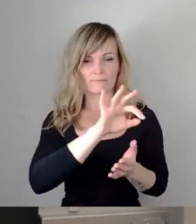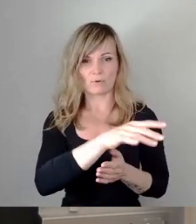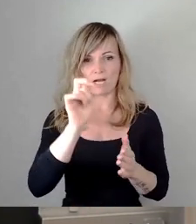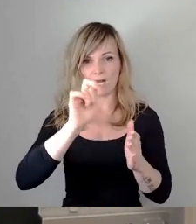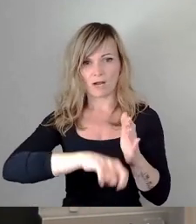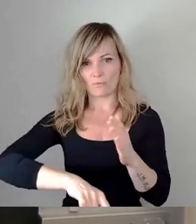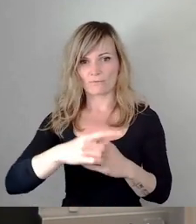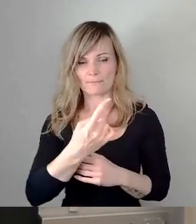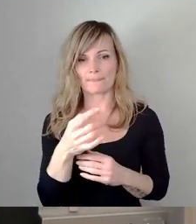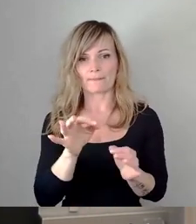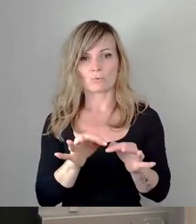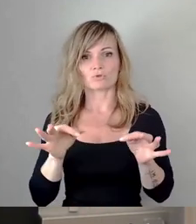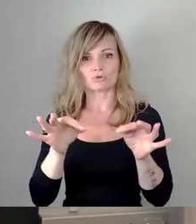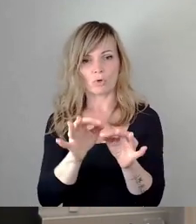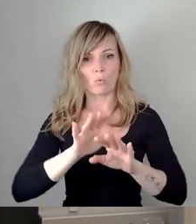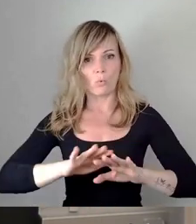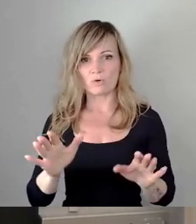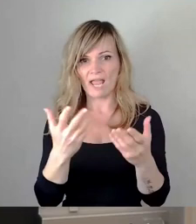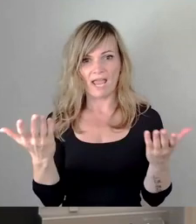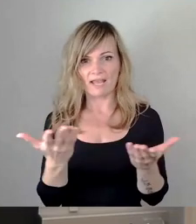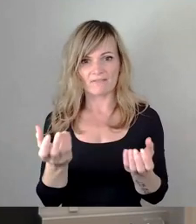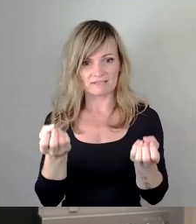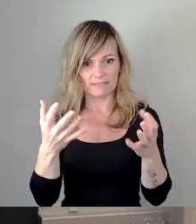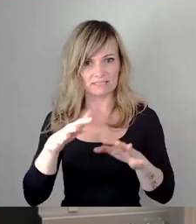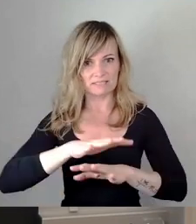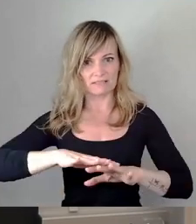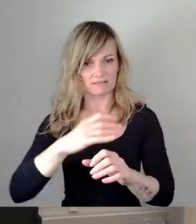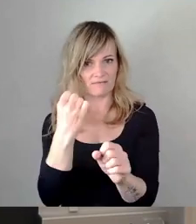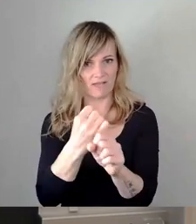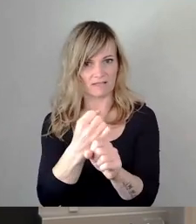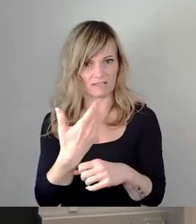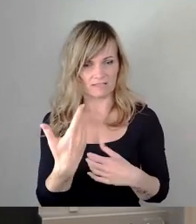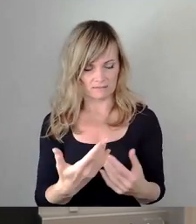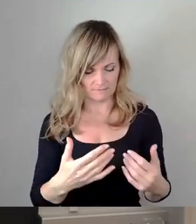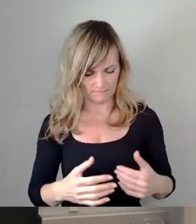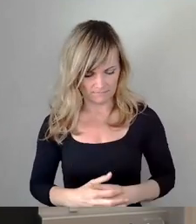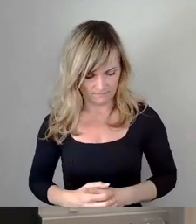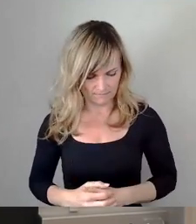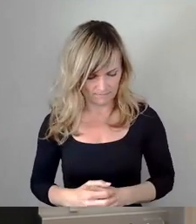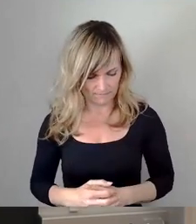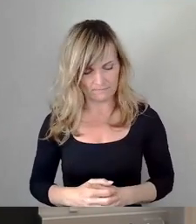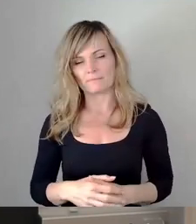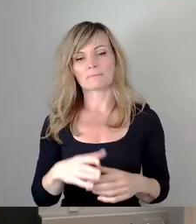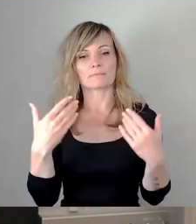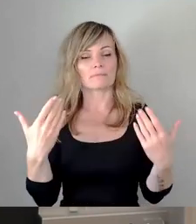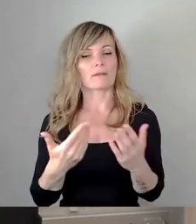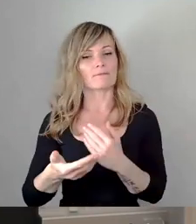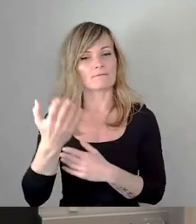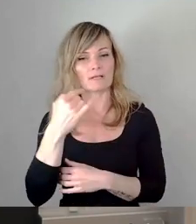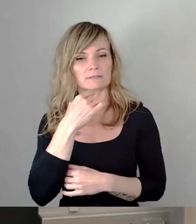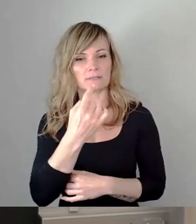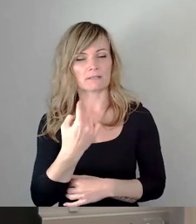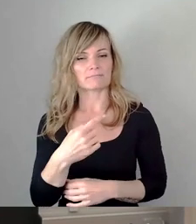nur das Grundstück gekauft, ohne dass etwas passiert ist auf dieser Fläche. Ursprünglich war mal gesagt, es geht um